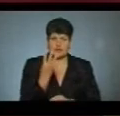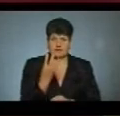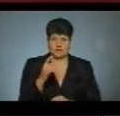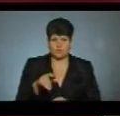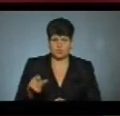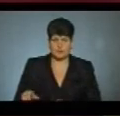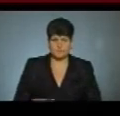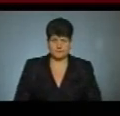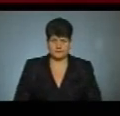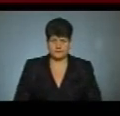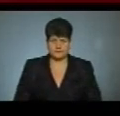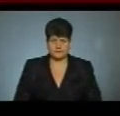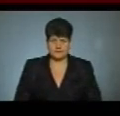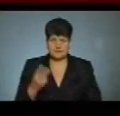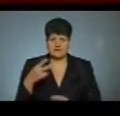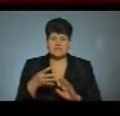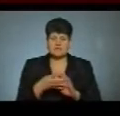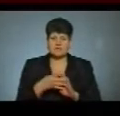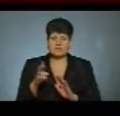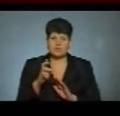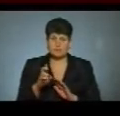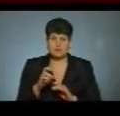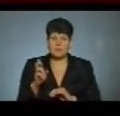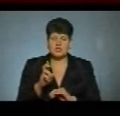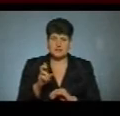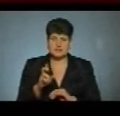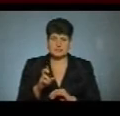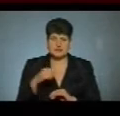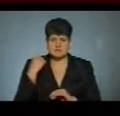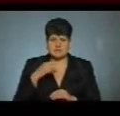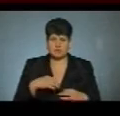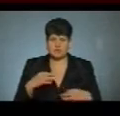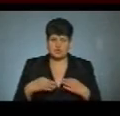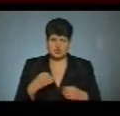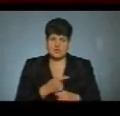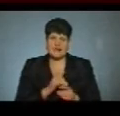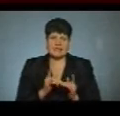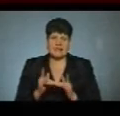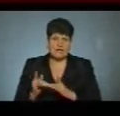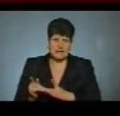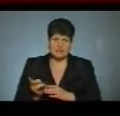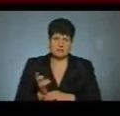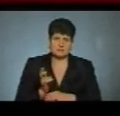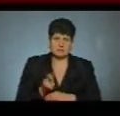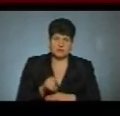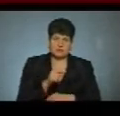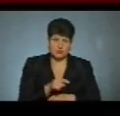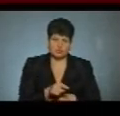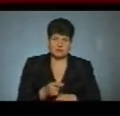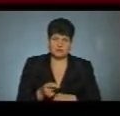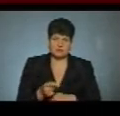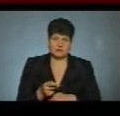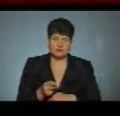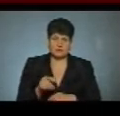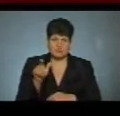осіб. 29 березня до Бережанського психоневрологічного будинку інтернату прибув його мешканець з